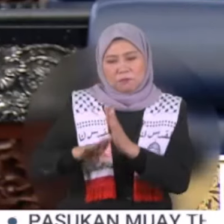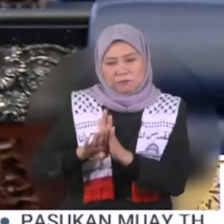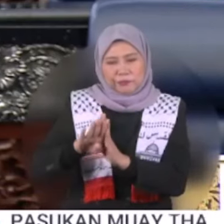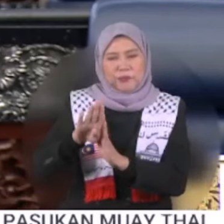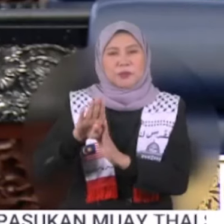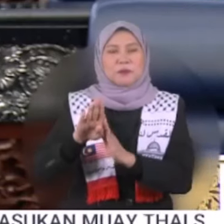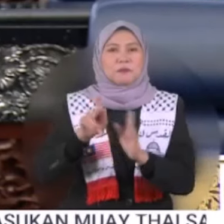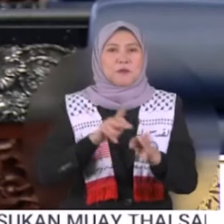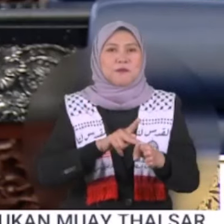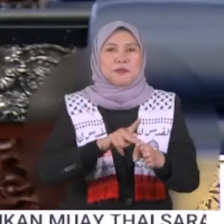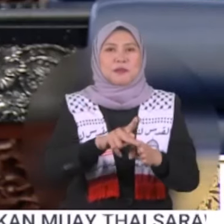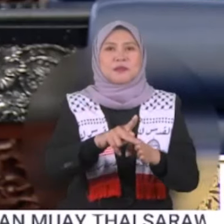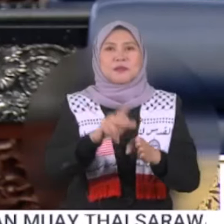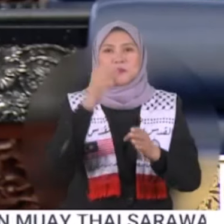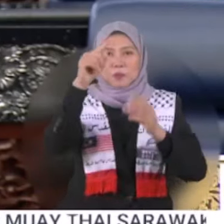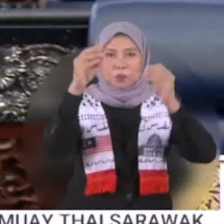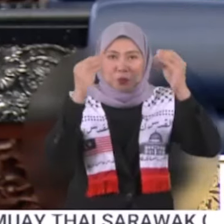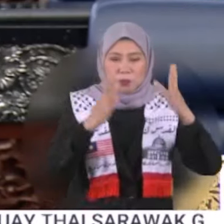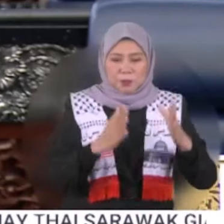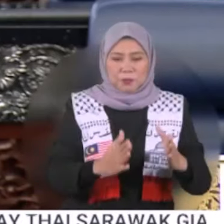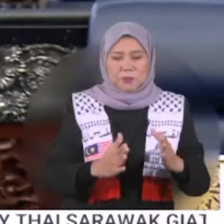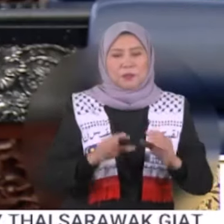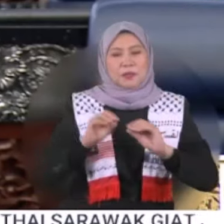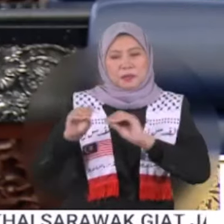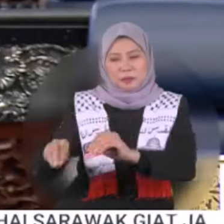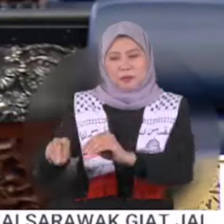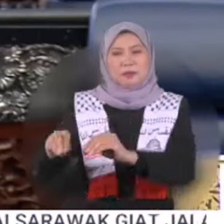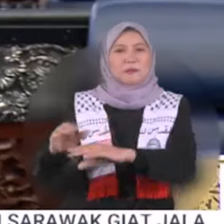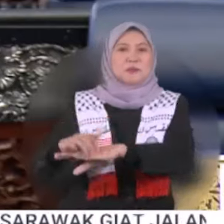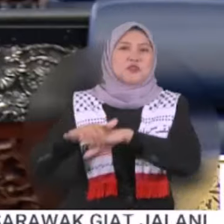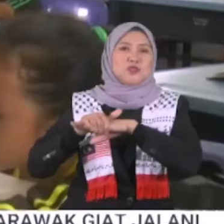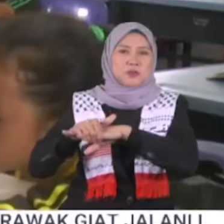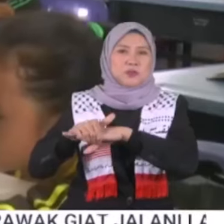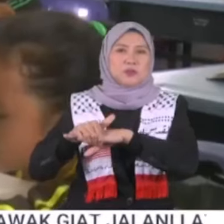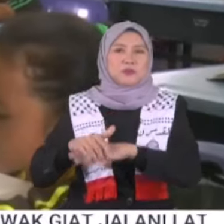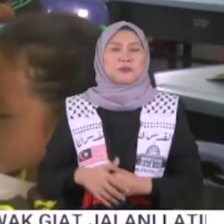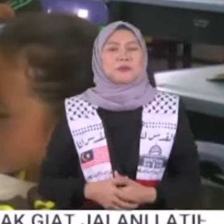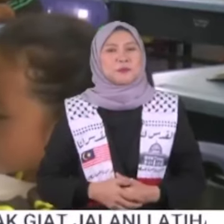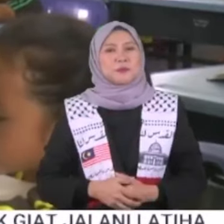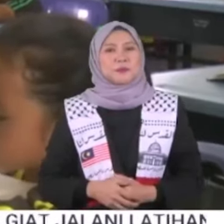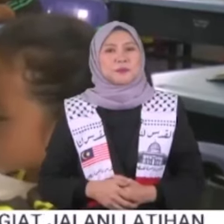pembangunan profesionalisme untuk guru yang mengajar bahasa Inggeris.